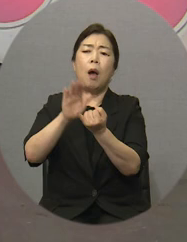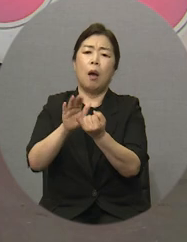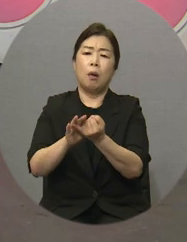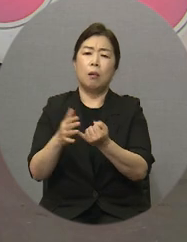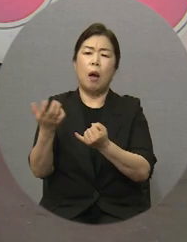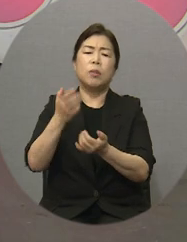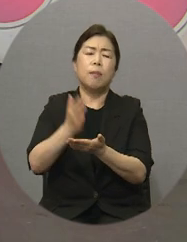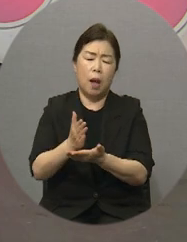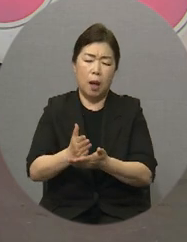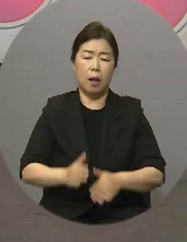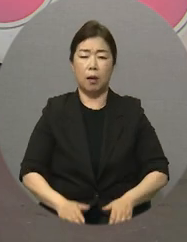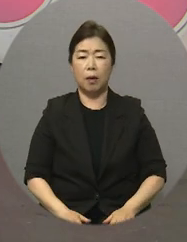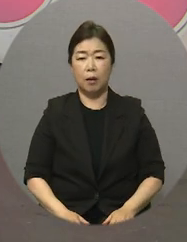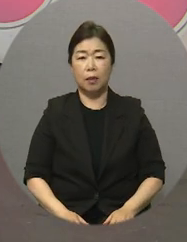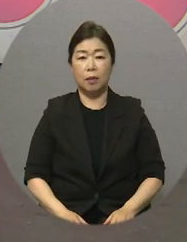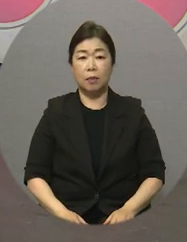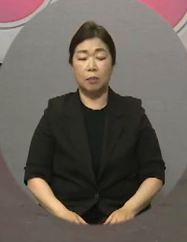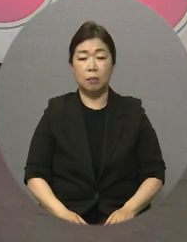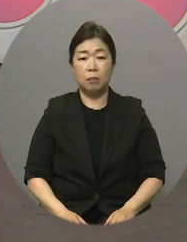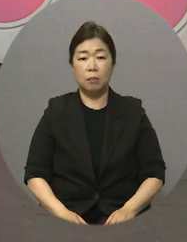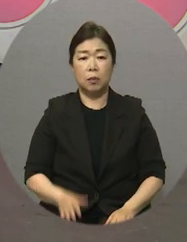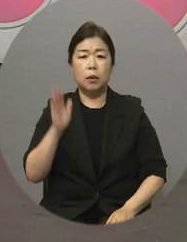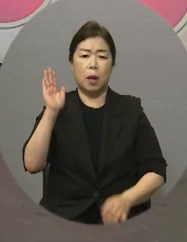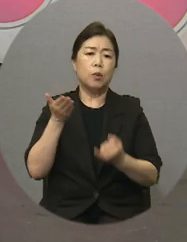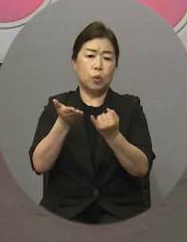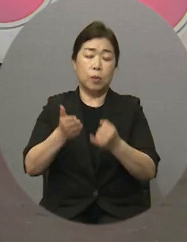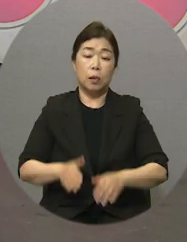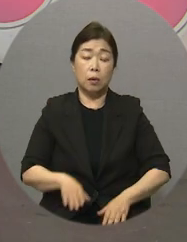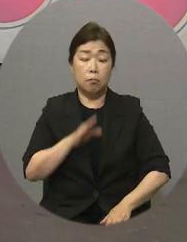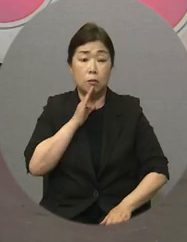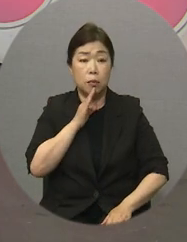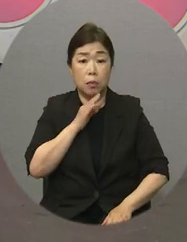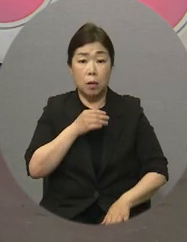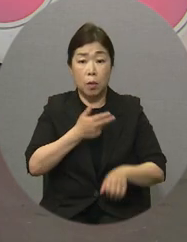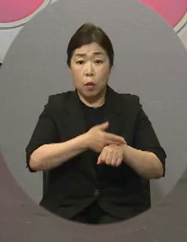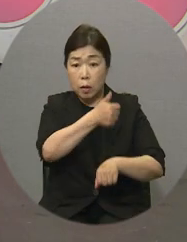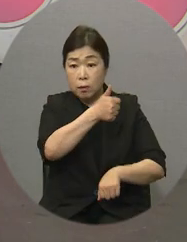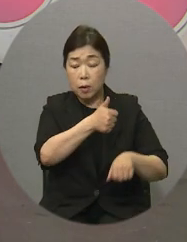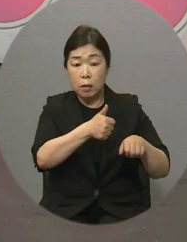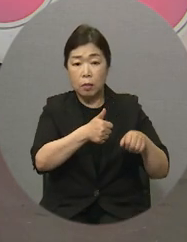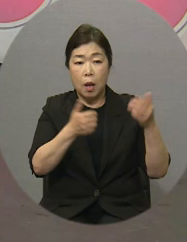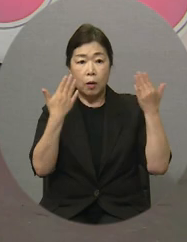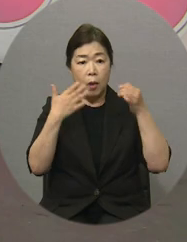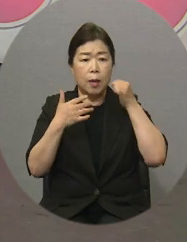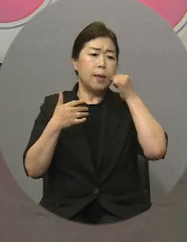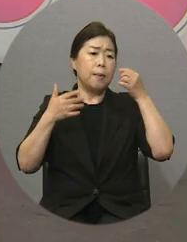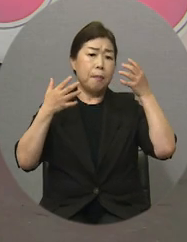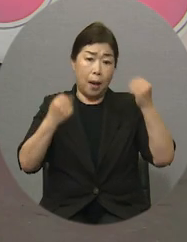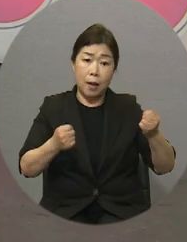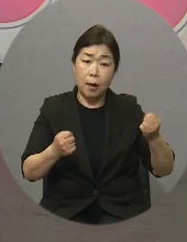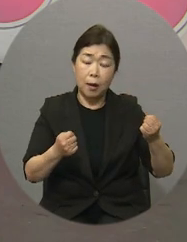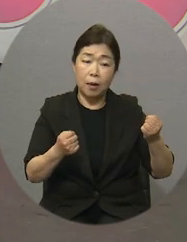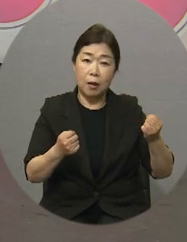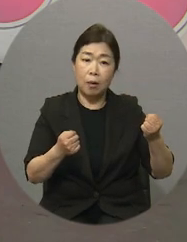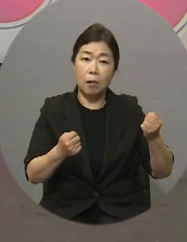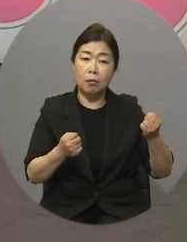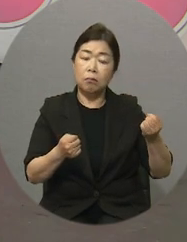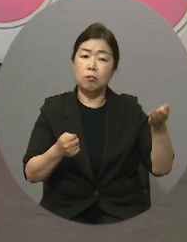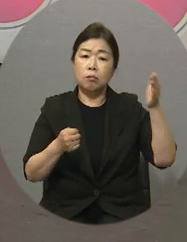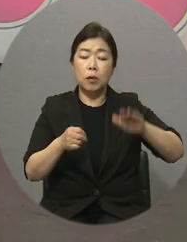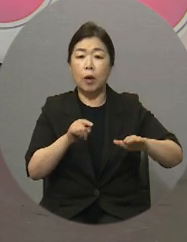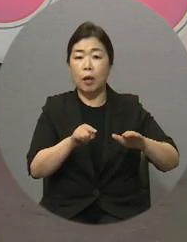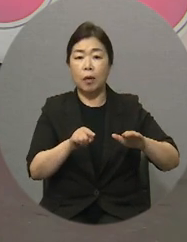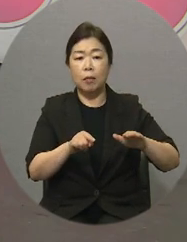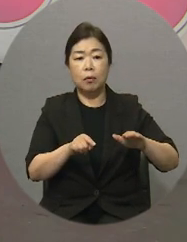마라 이렇게 또 말해주었습니다. 사실 이 선생님이요 굉장히 학교에서 인기 많은 선생님이었거든요.